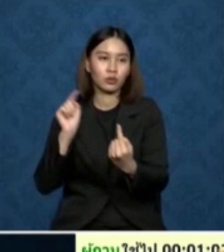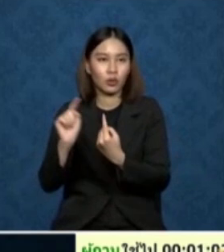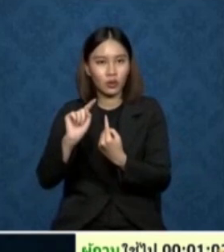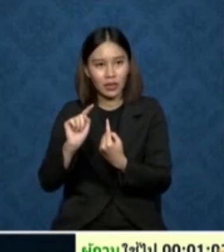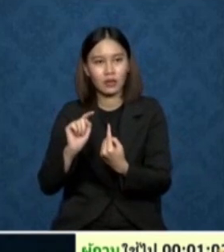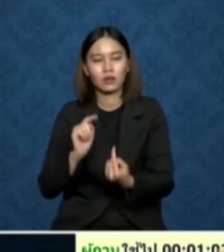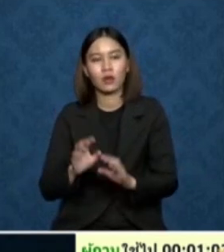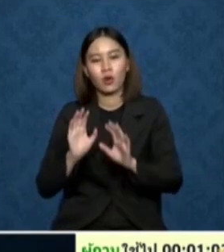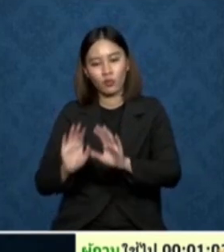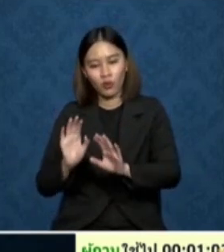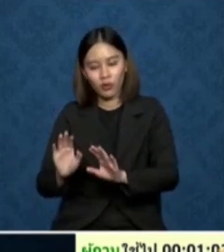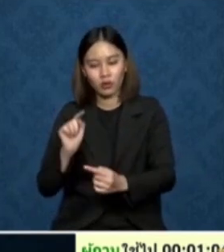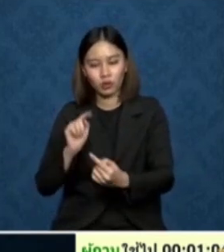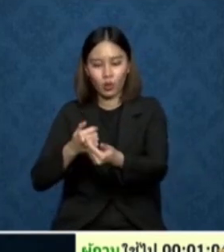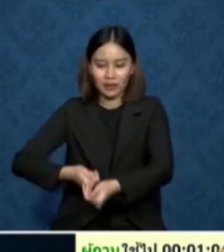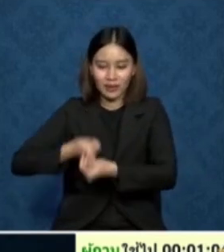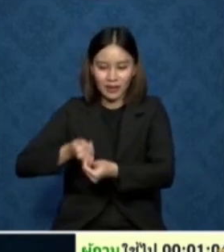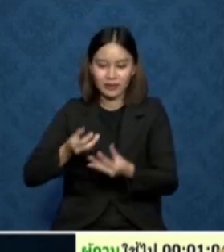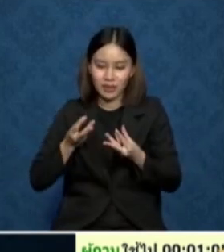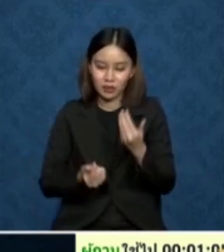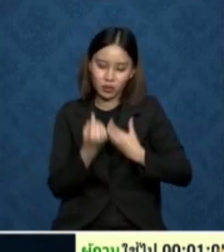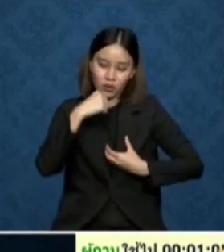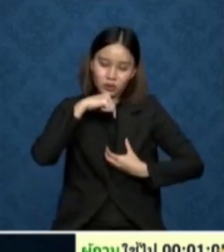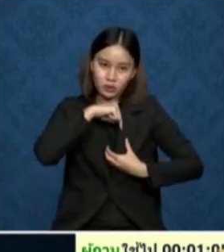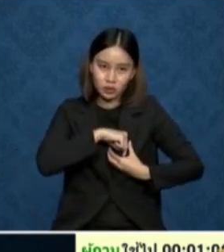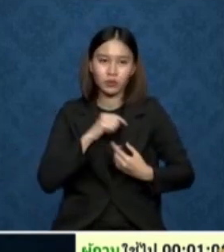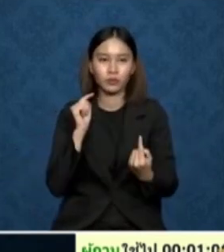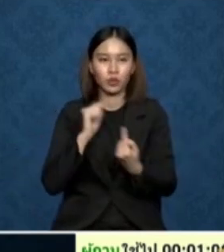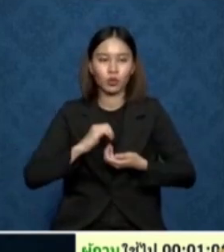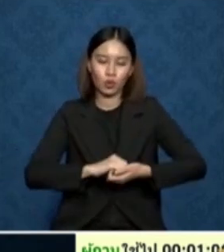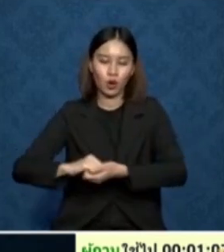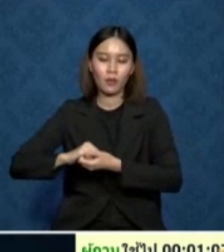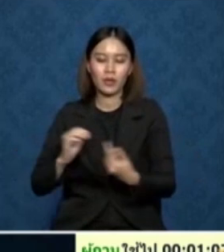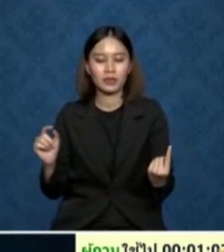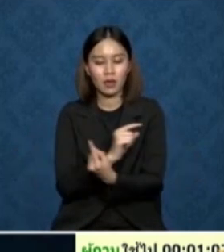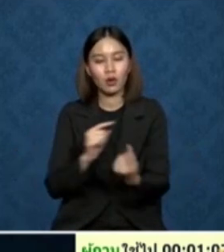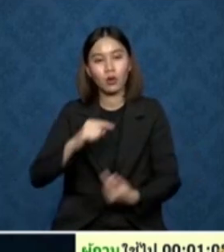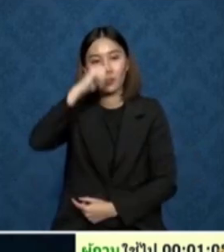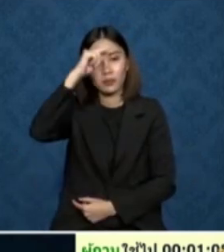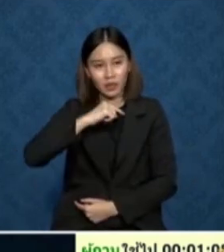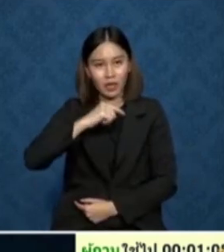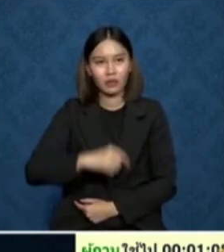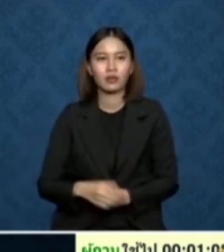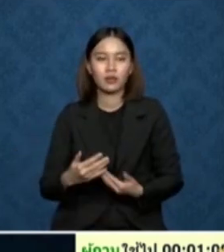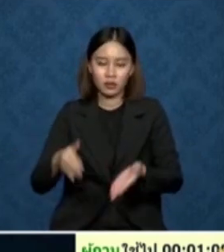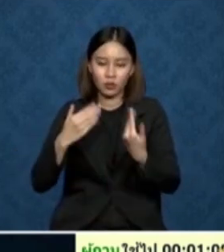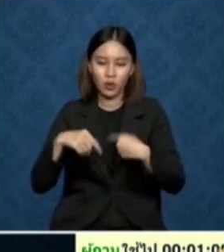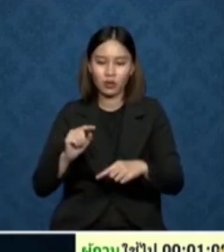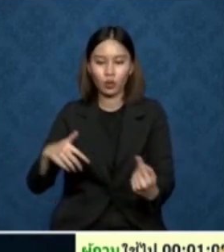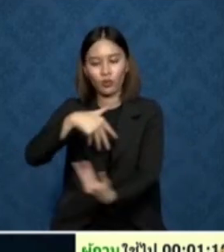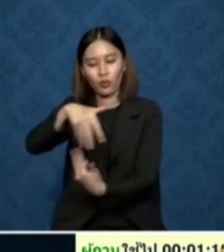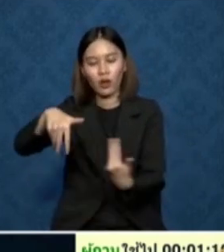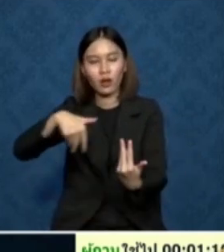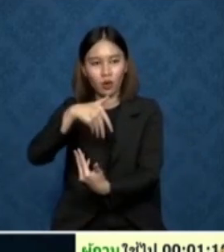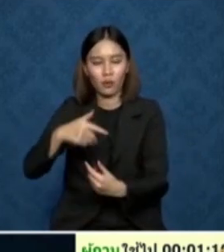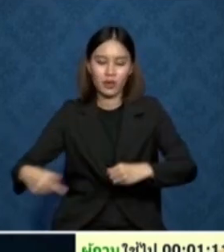ึงมรดกกระเศษการกระเศษที่ลกซึ้งและจตวิญญาณแ่งความรวมมือในสงคมไทยในด้านถัดมาคือด้านส่งแด